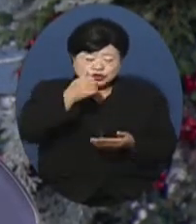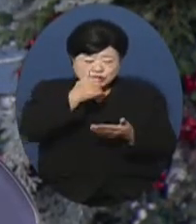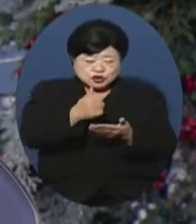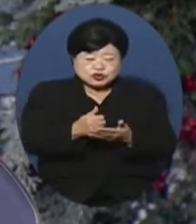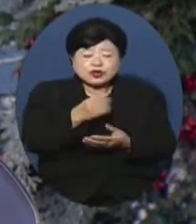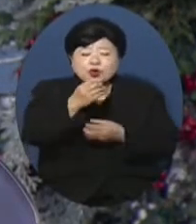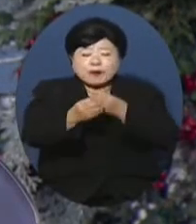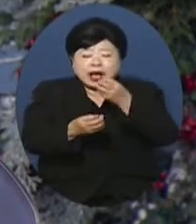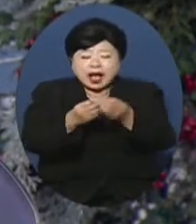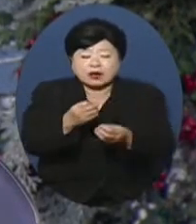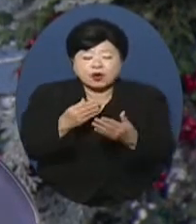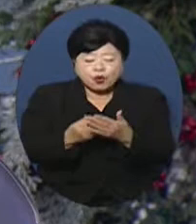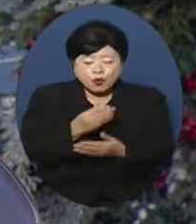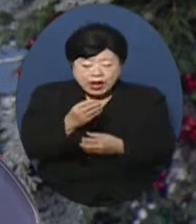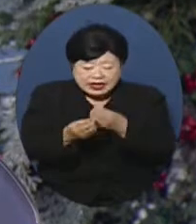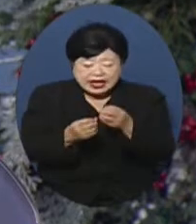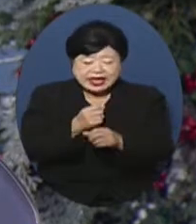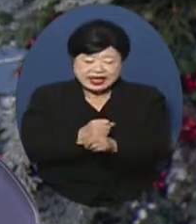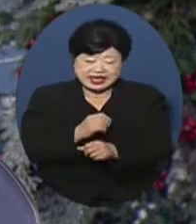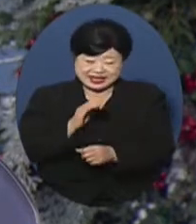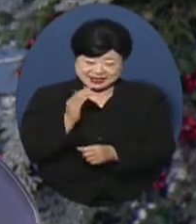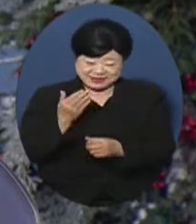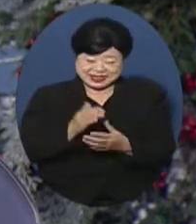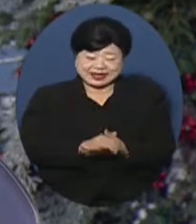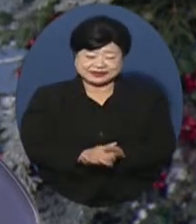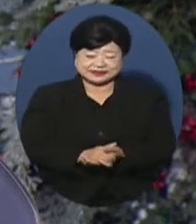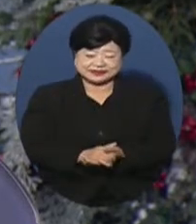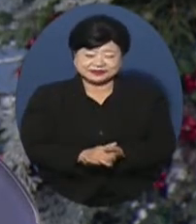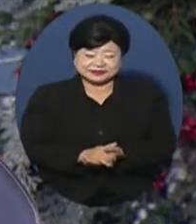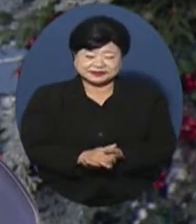고백하고 회계 해야 합니다